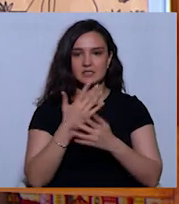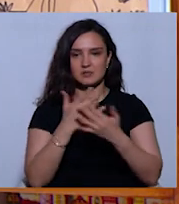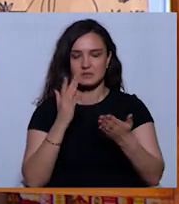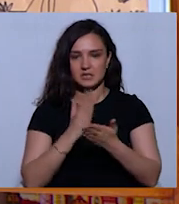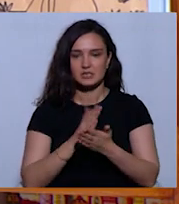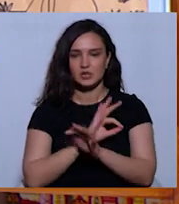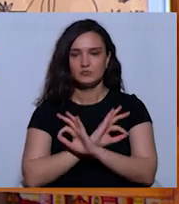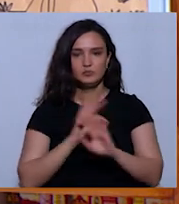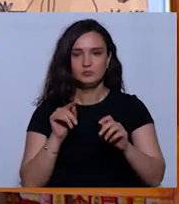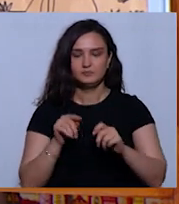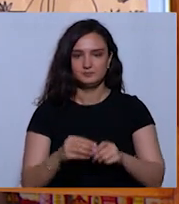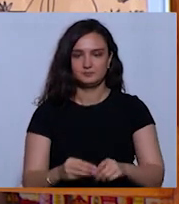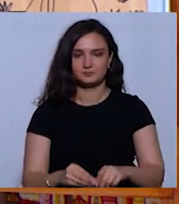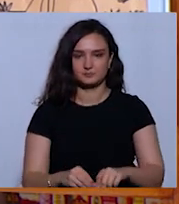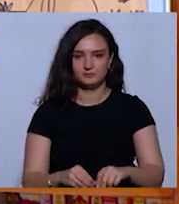არის არაჩვეულებრივი